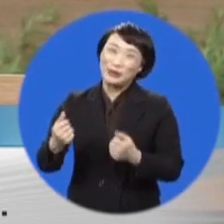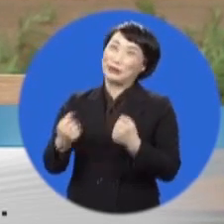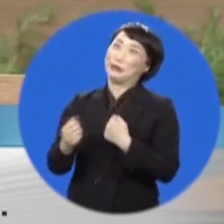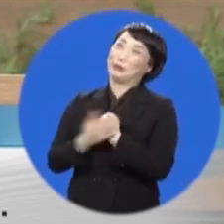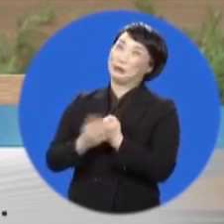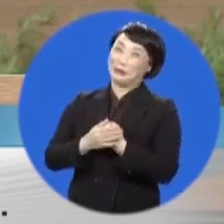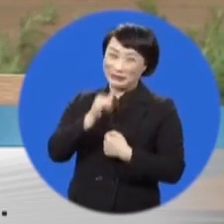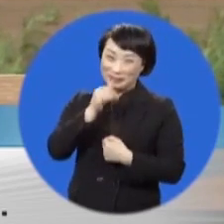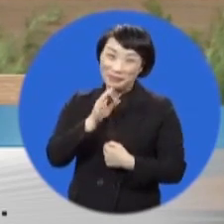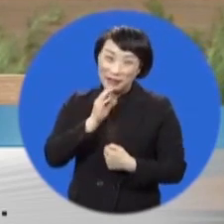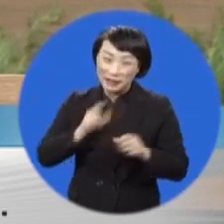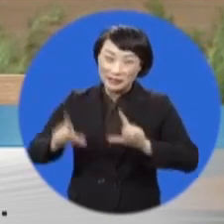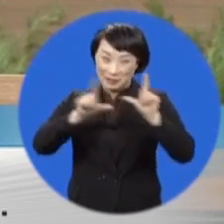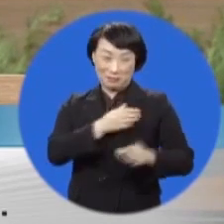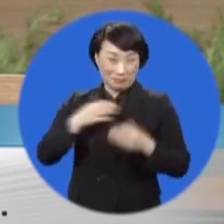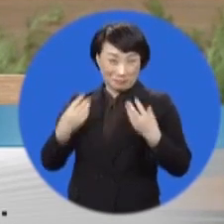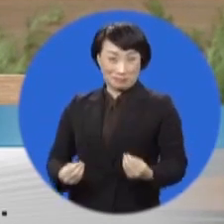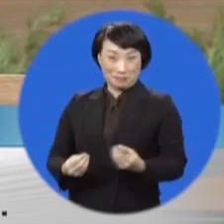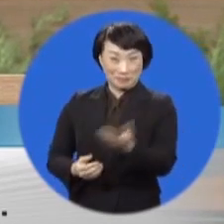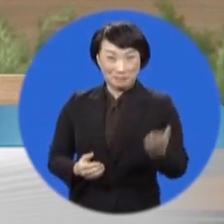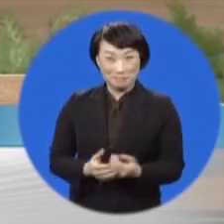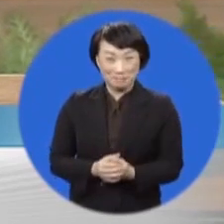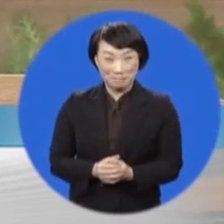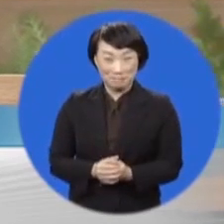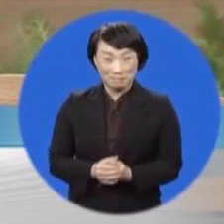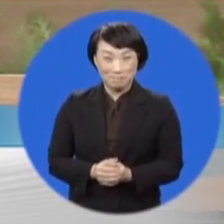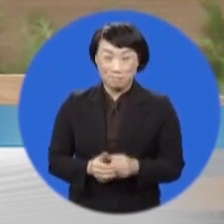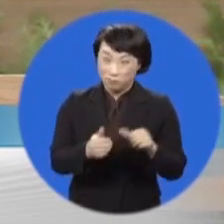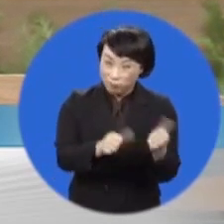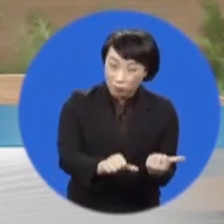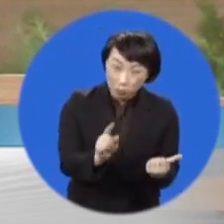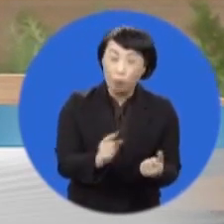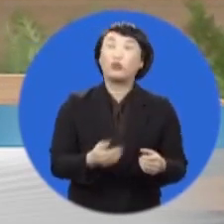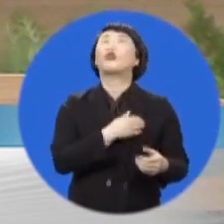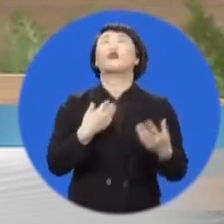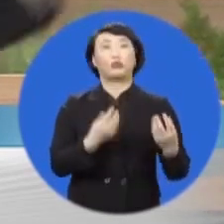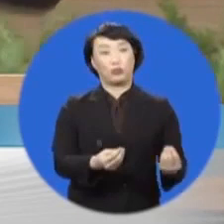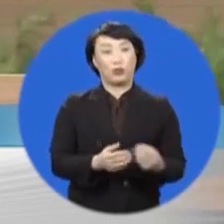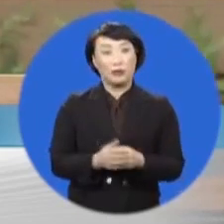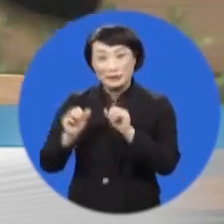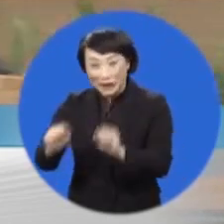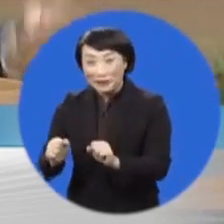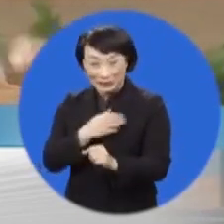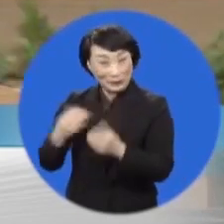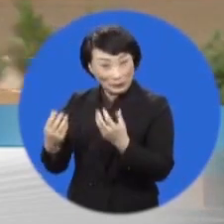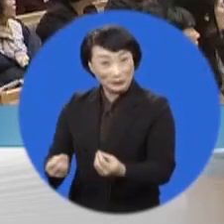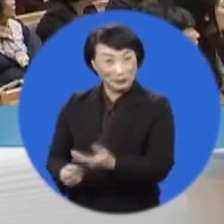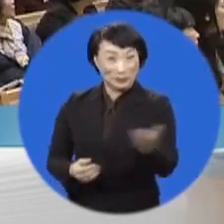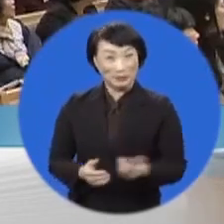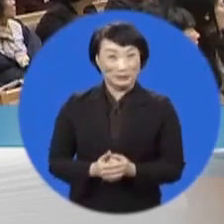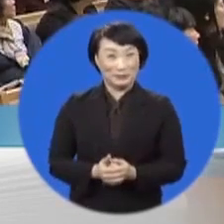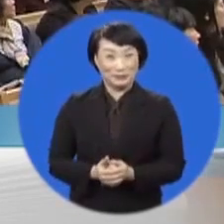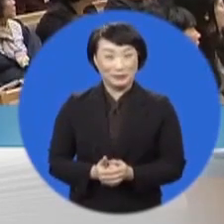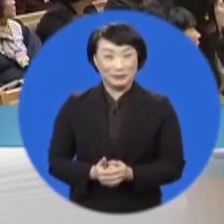되고 삶의 자신이 있습니다 죽는 것도 자신이 뭐 사는 것도 자신 있다 이